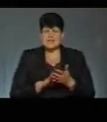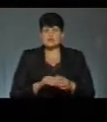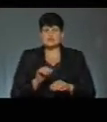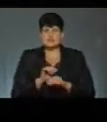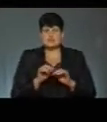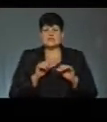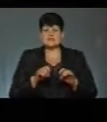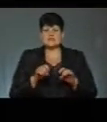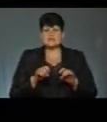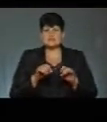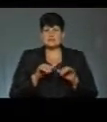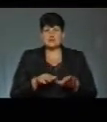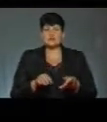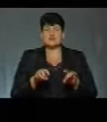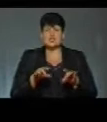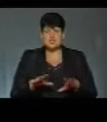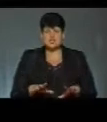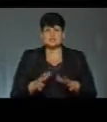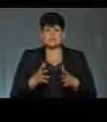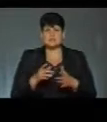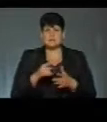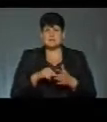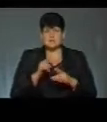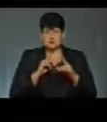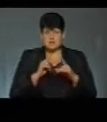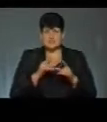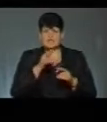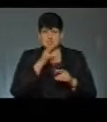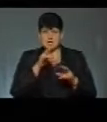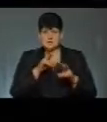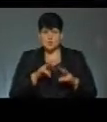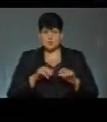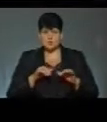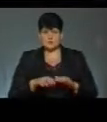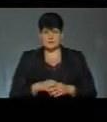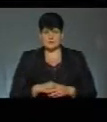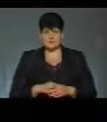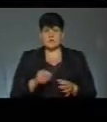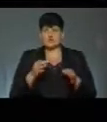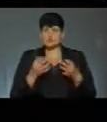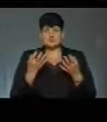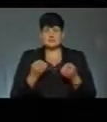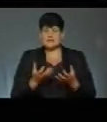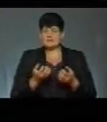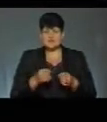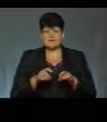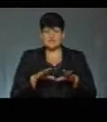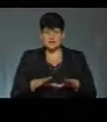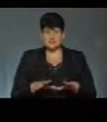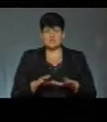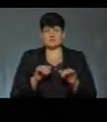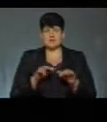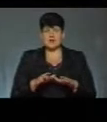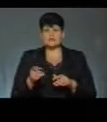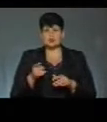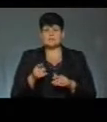рішення міськради про демонтаж дачних споруд на час розгляду справи. Суд ще не прийняв рішення по справі, але Тернопільська міська рада вирішила,